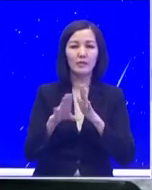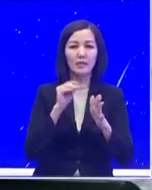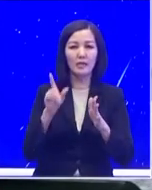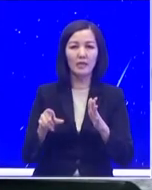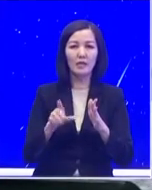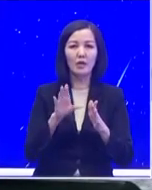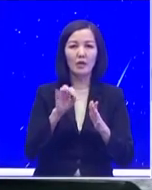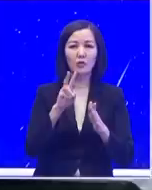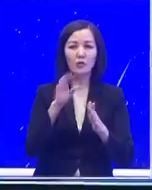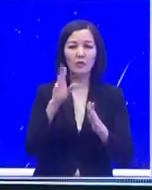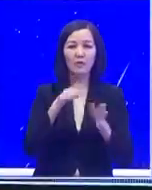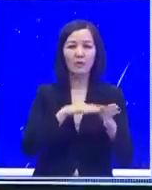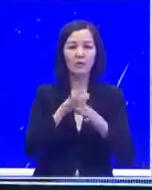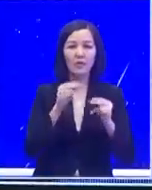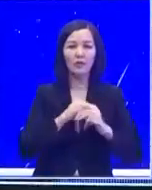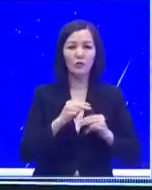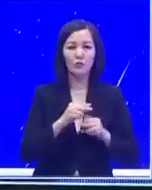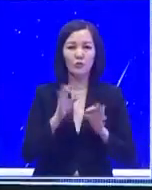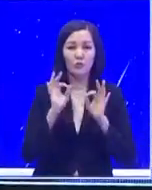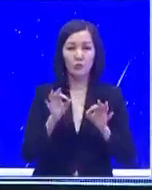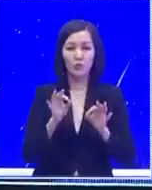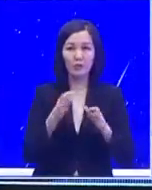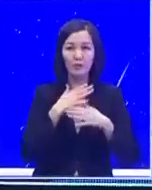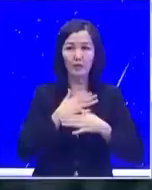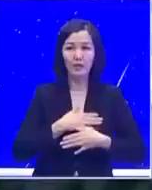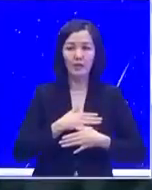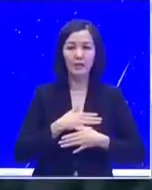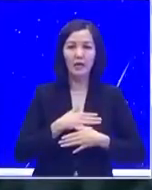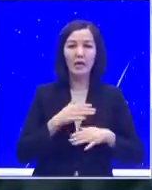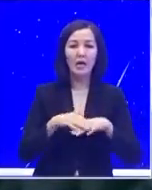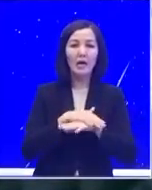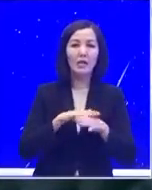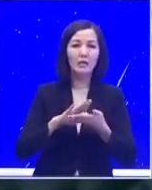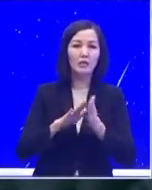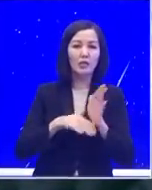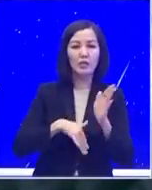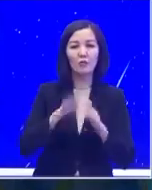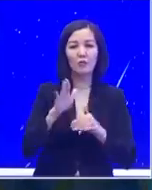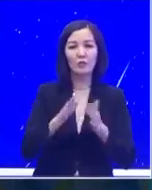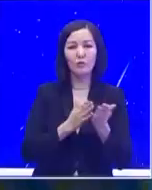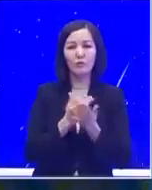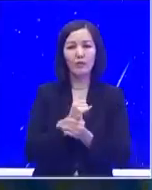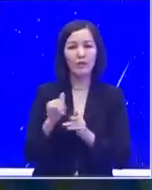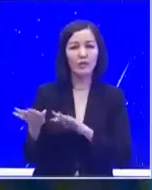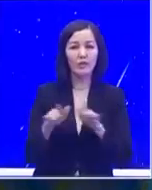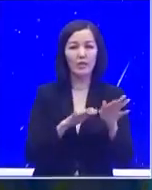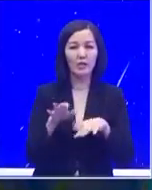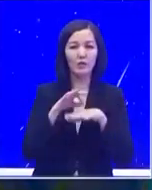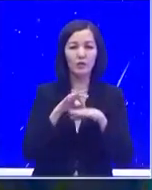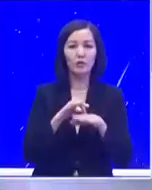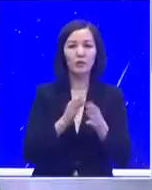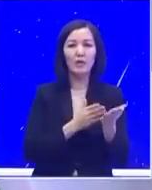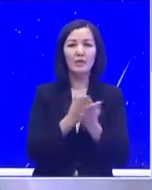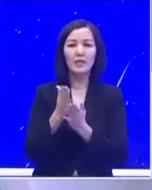Сұлтан Дүйсенбінов атқарылған жұмыстарға оң бағасын берді. Ауданда халық тұрмысын жақсартуға бағытталған шараларды жүргізіп, бірқатар